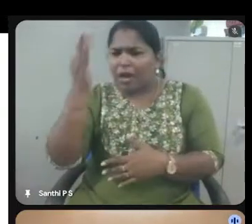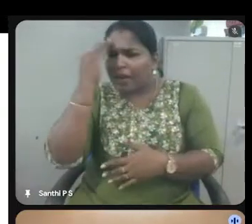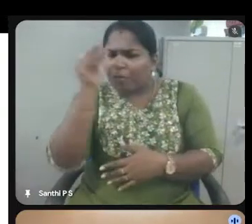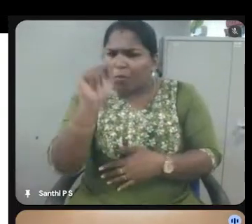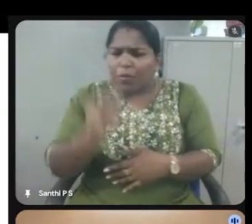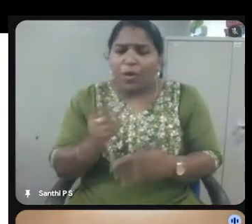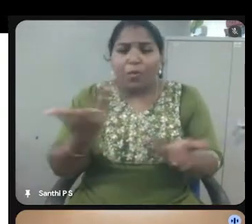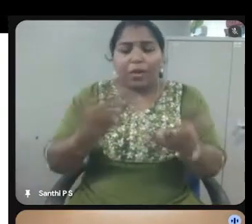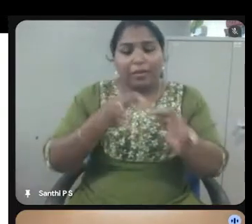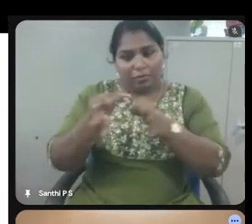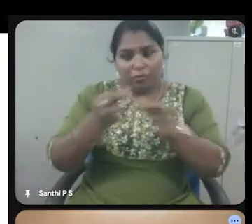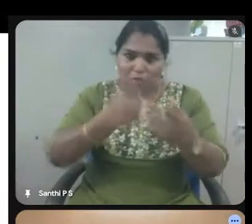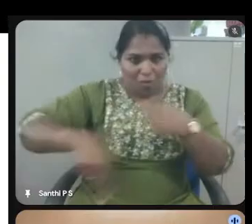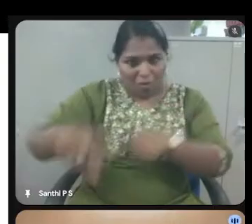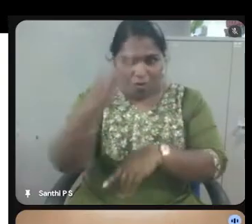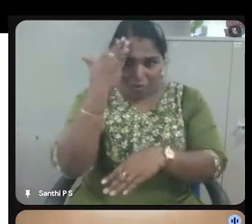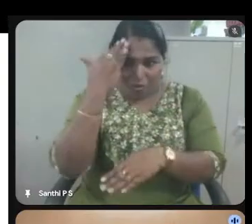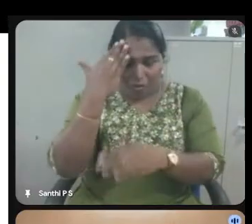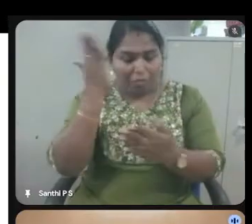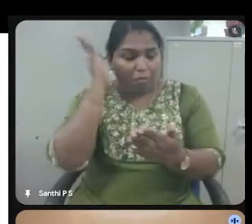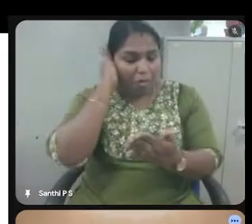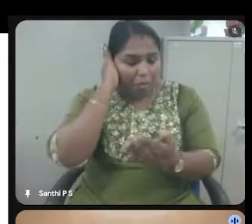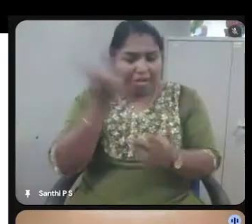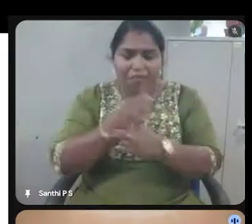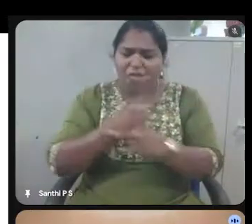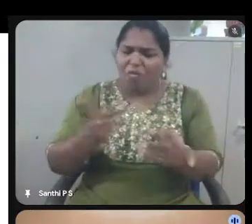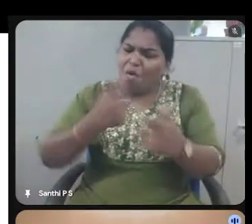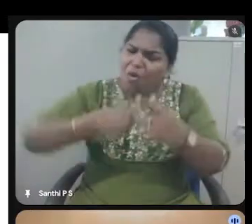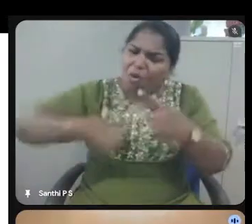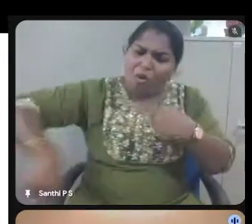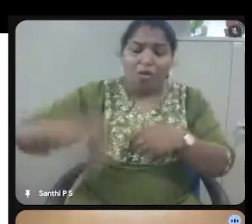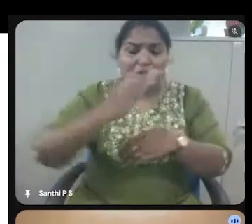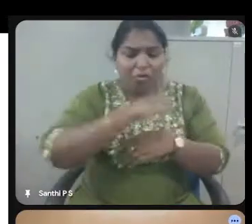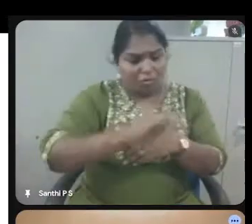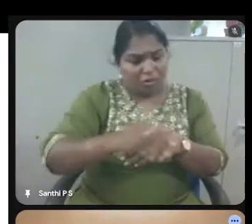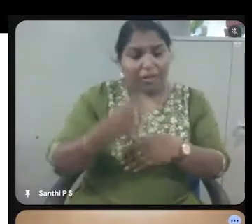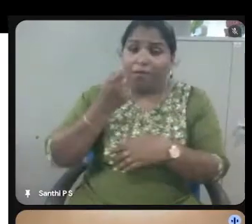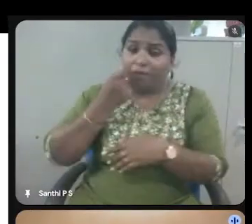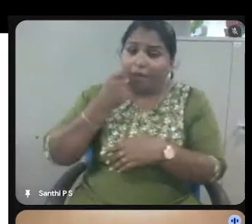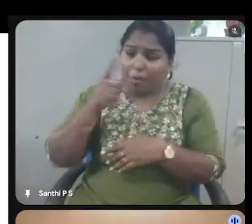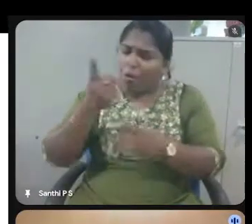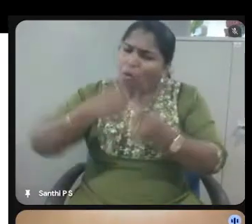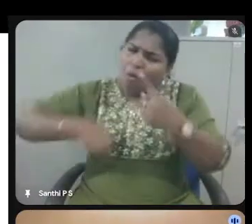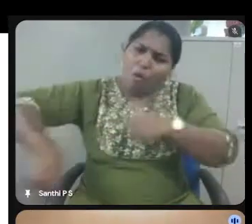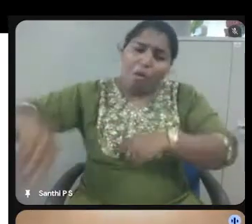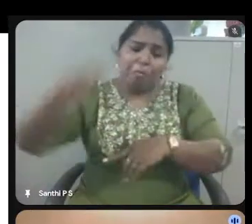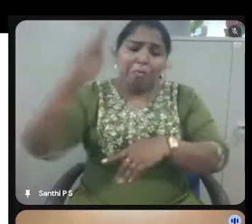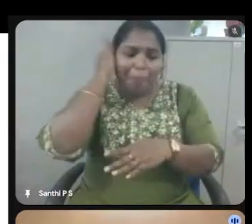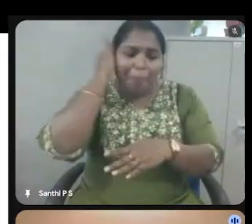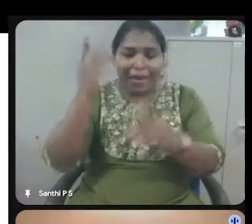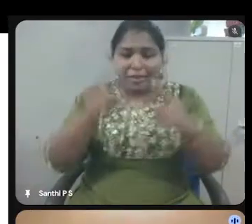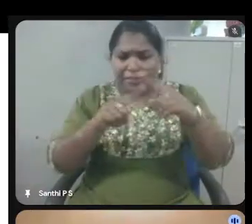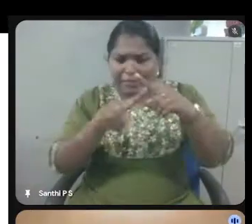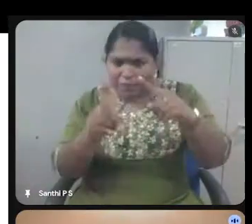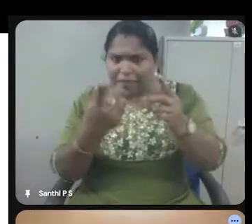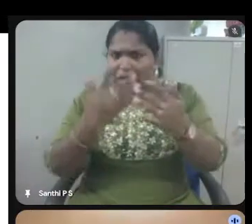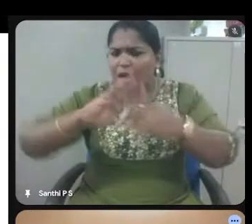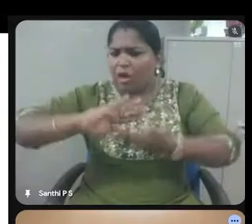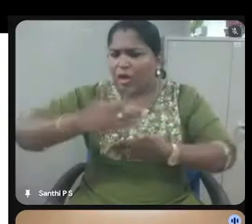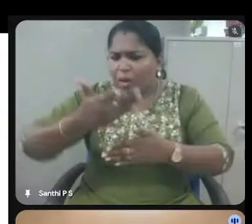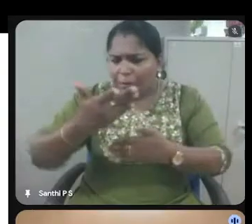ജീവിതത്തിൽ ഒരു അവിഭാജ്യ ഘടകമാണ്. ഇത് കുട്ടികൾക്കും മുതിർന്നവർക്കും ഒക്കെ. പക്ഷേ ഗവേഷണ പഠനങ്ങൾ